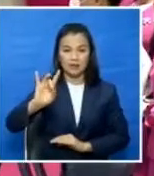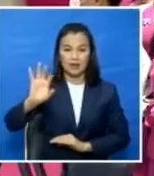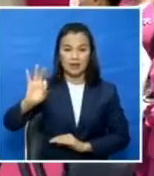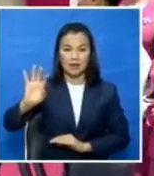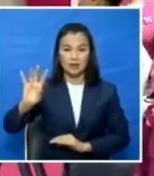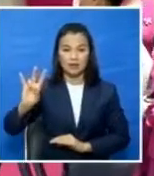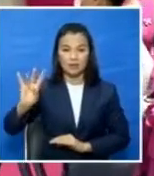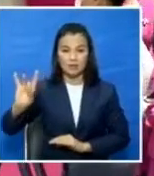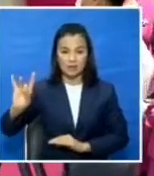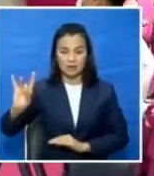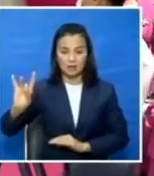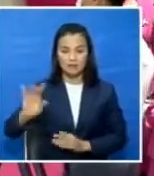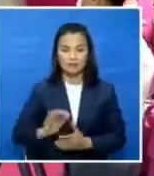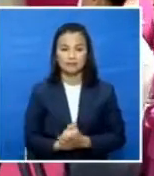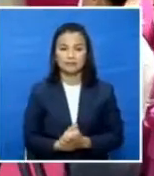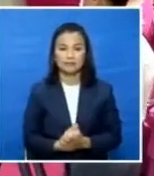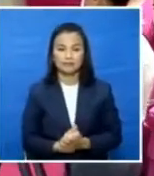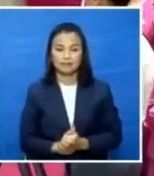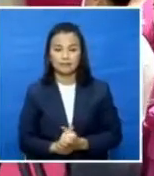7388978